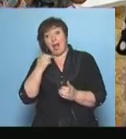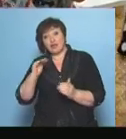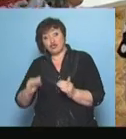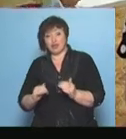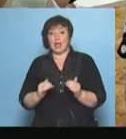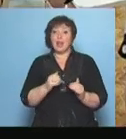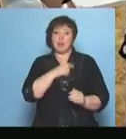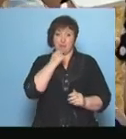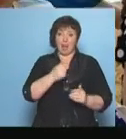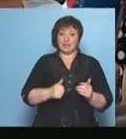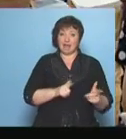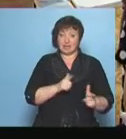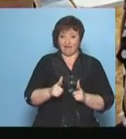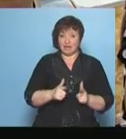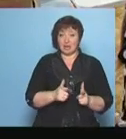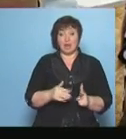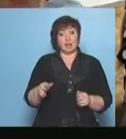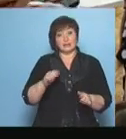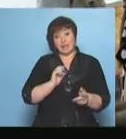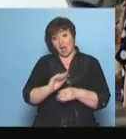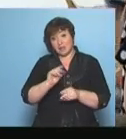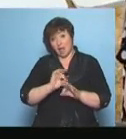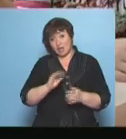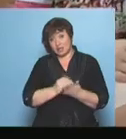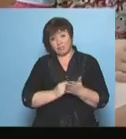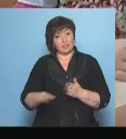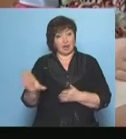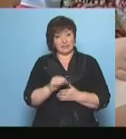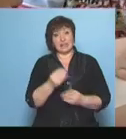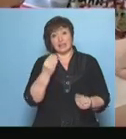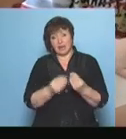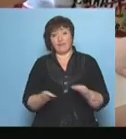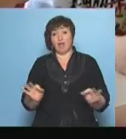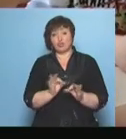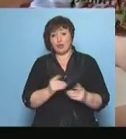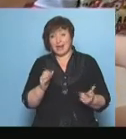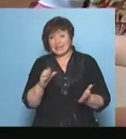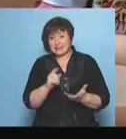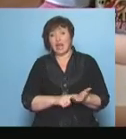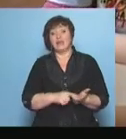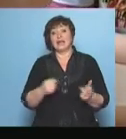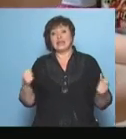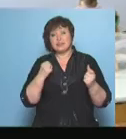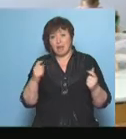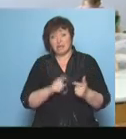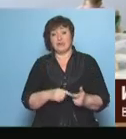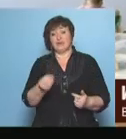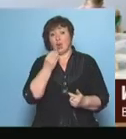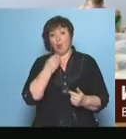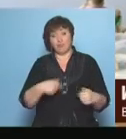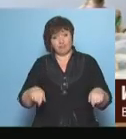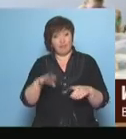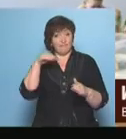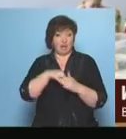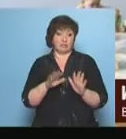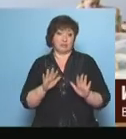Так что занятия проходят для всех. На 50 квадратах и игровая, и музыкальный зал, и спортивный, и обеденный. Выкручиваемся,